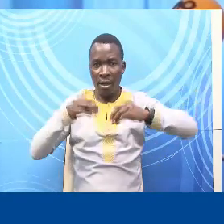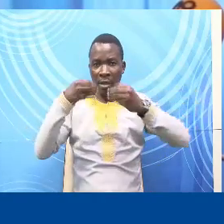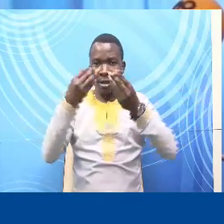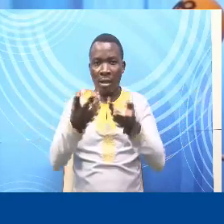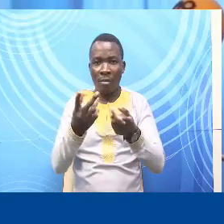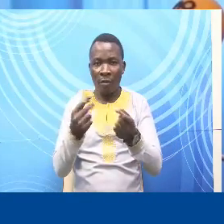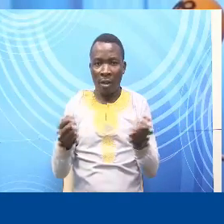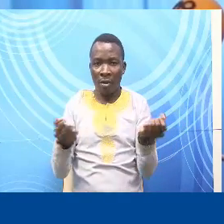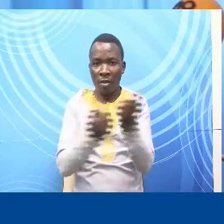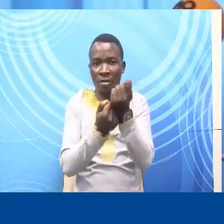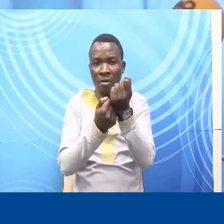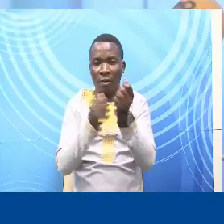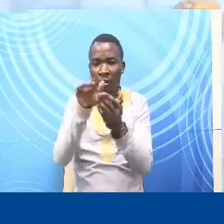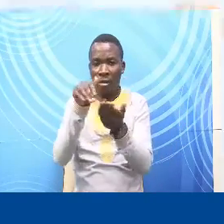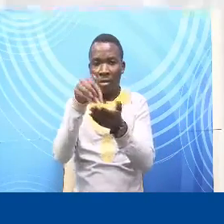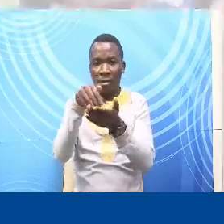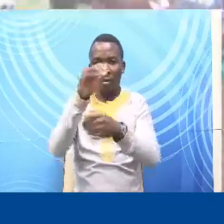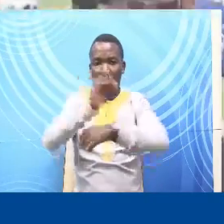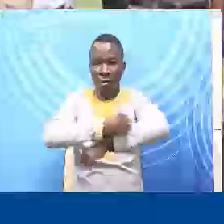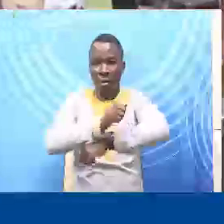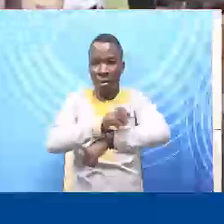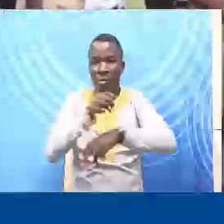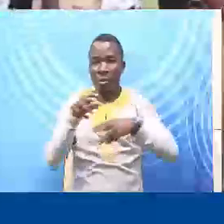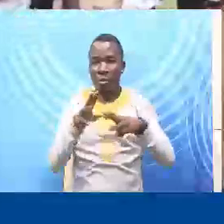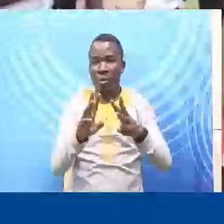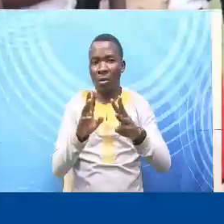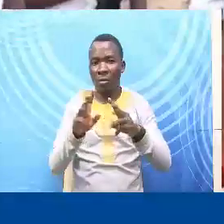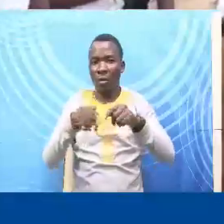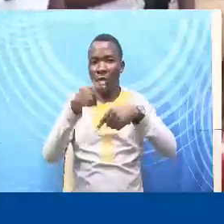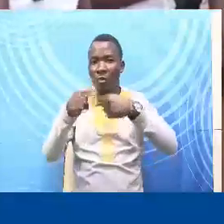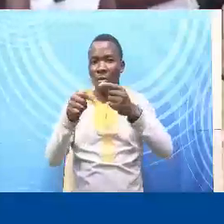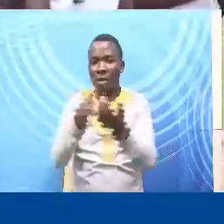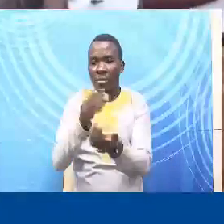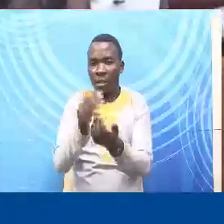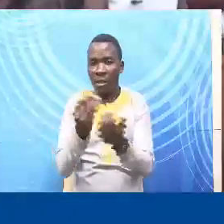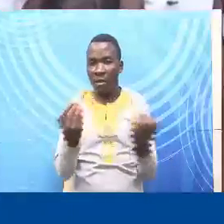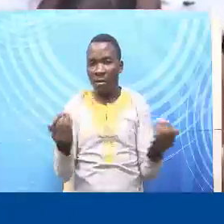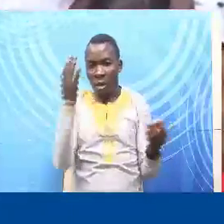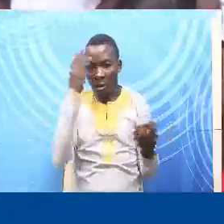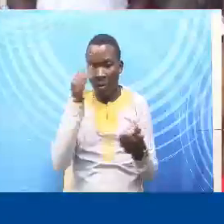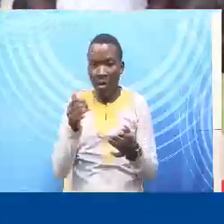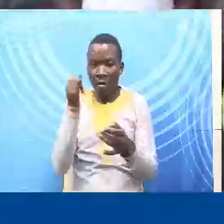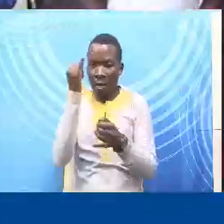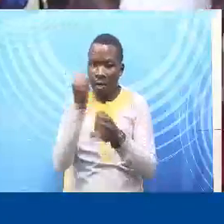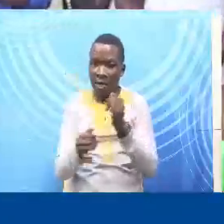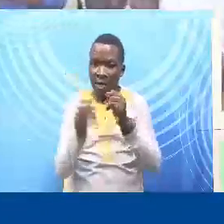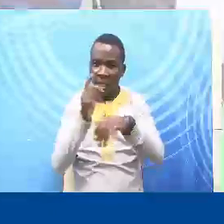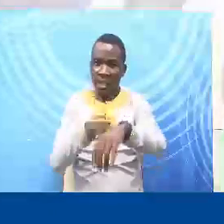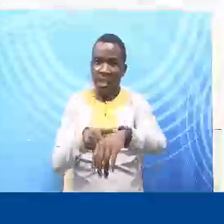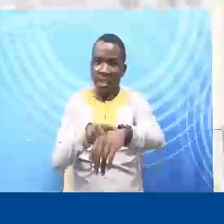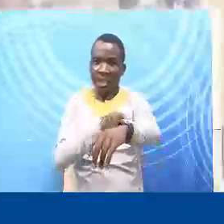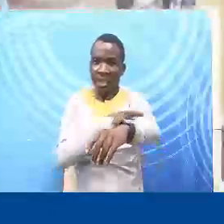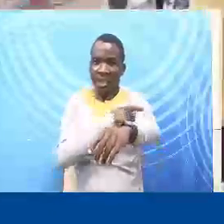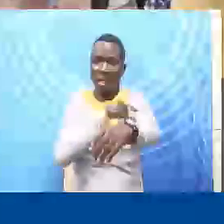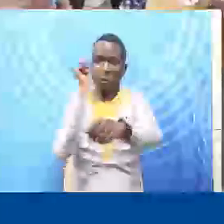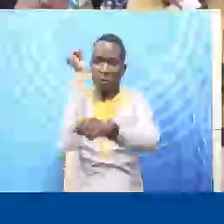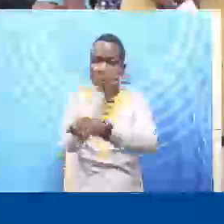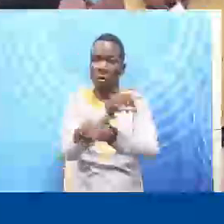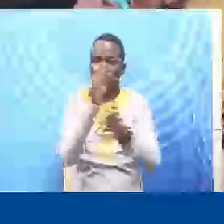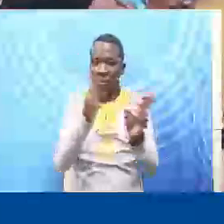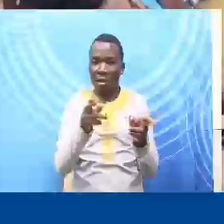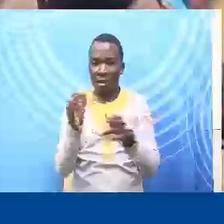amafaranga yunganira ibigo by'amashuri mu rwego rwo kugira ngo bakomeze kwita ku bana kuko bari bagiye kumara igihe kinini kuruta icyo bari basanzwe